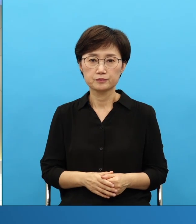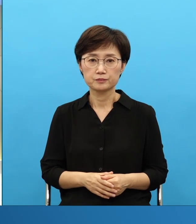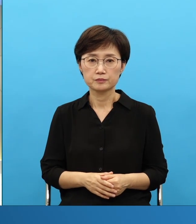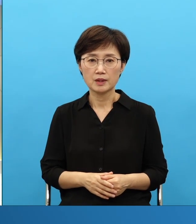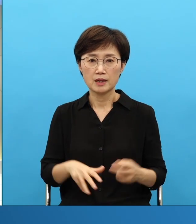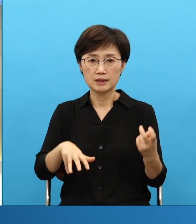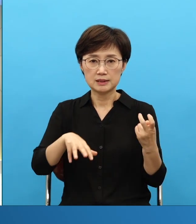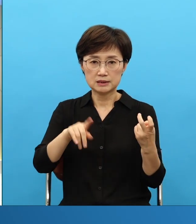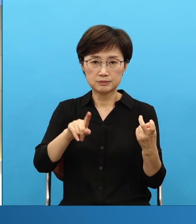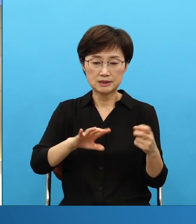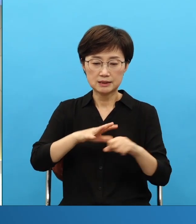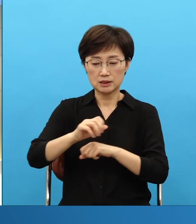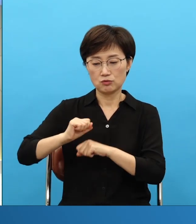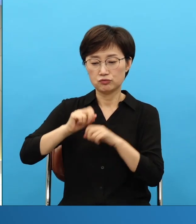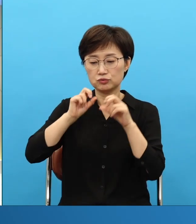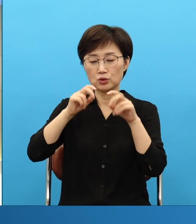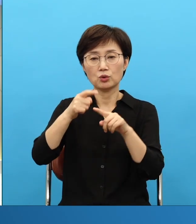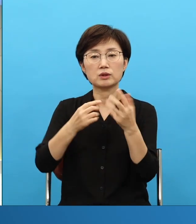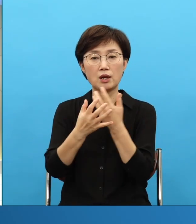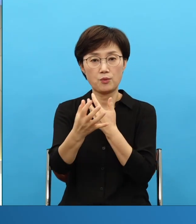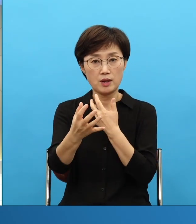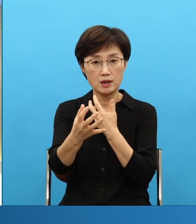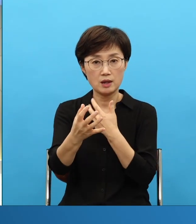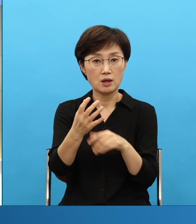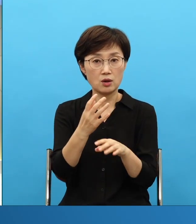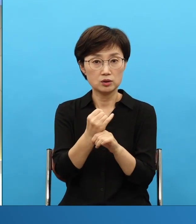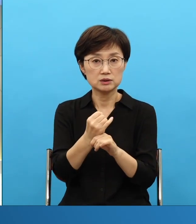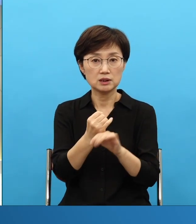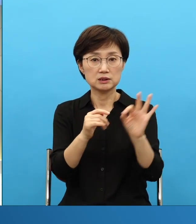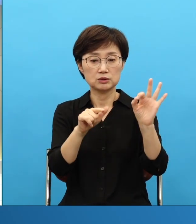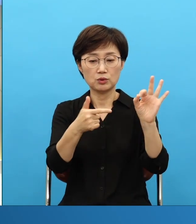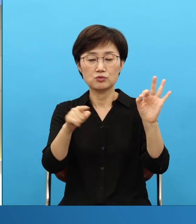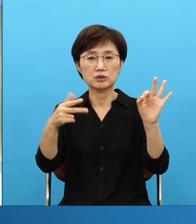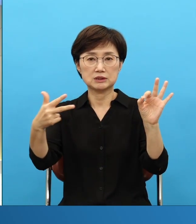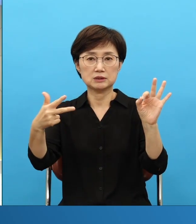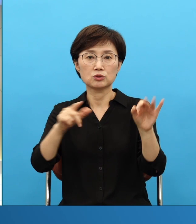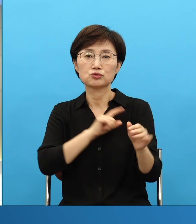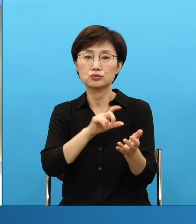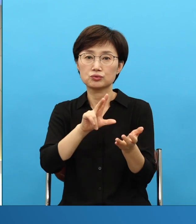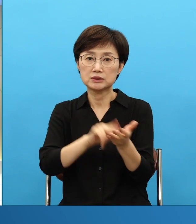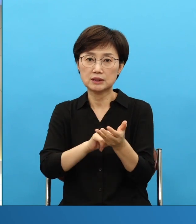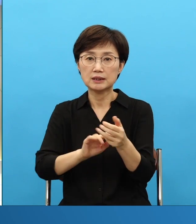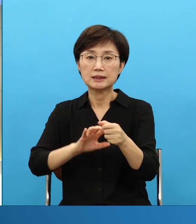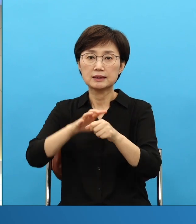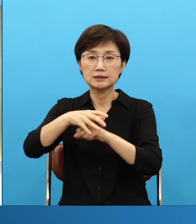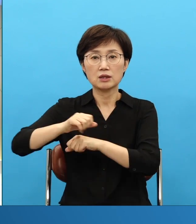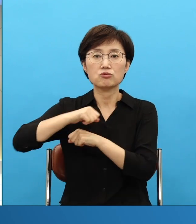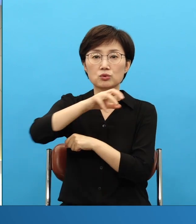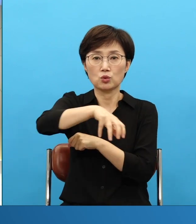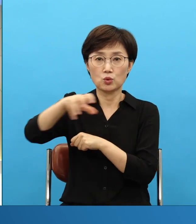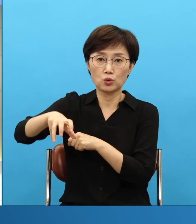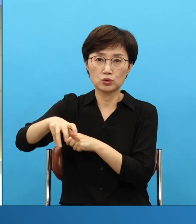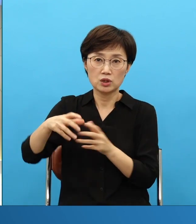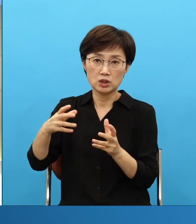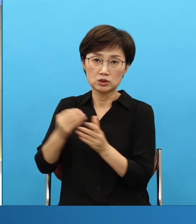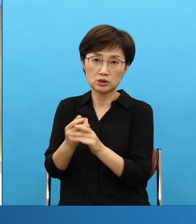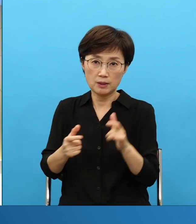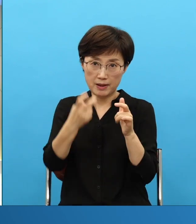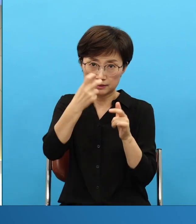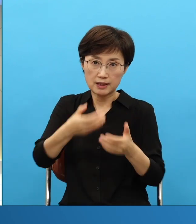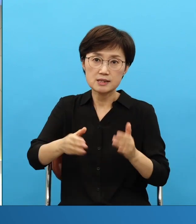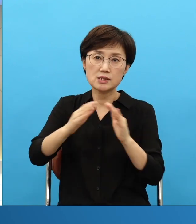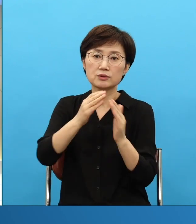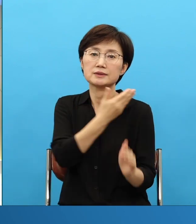제20차 세계 군 선교대회가 세계 군대의 절대망대를 세우는 제자란 주제로 오는 10월 6일부터